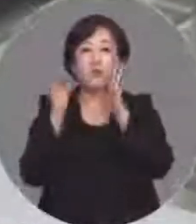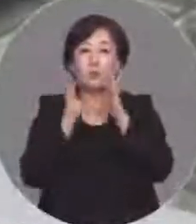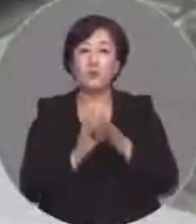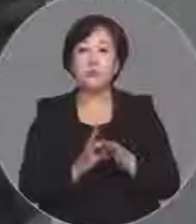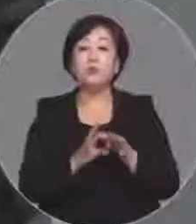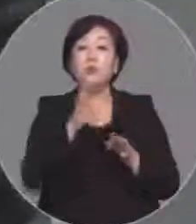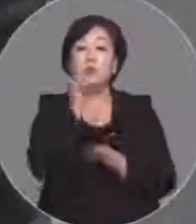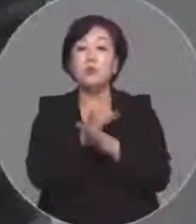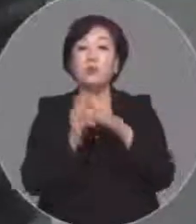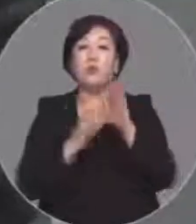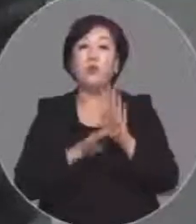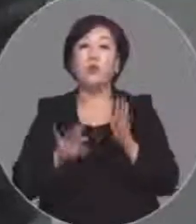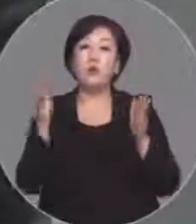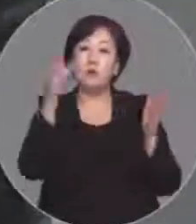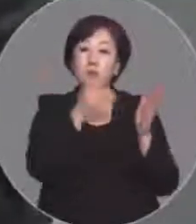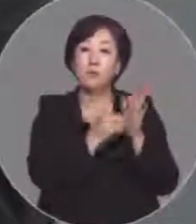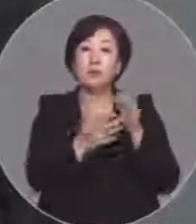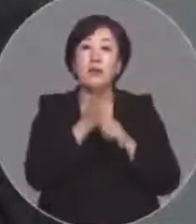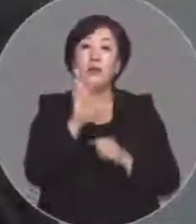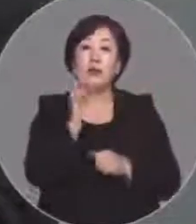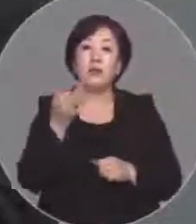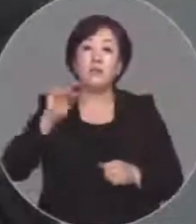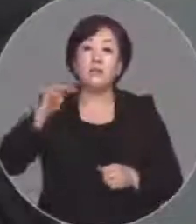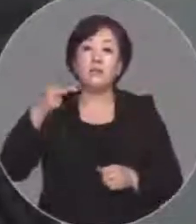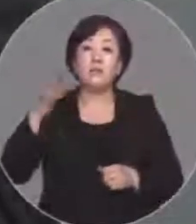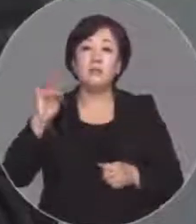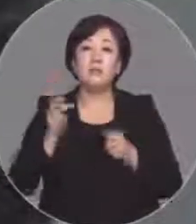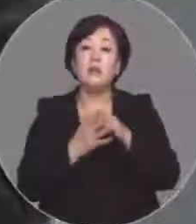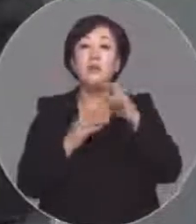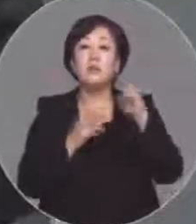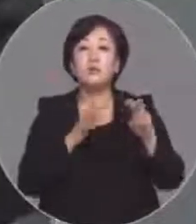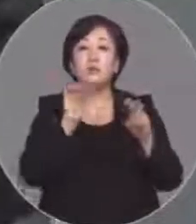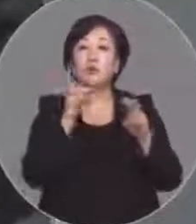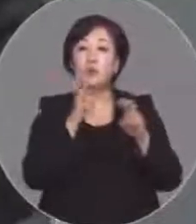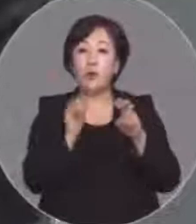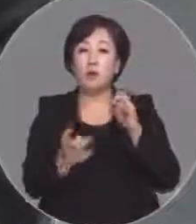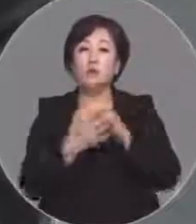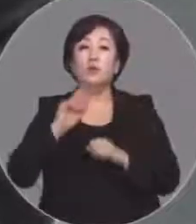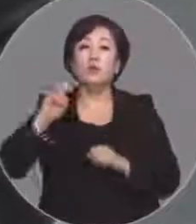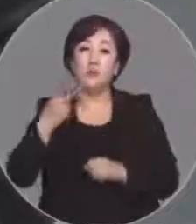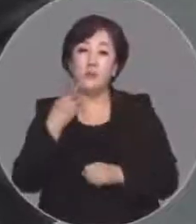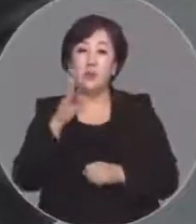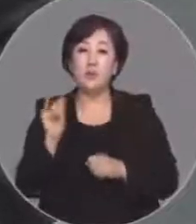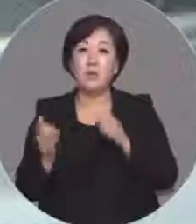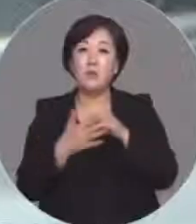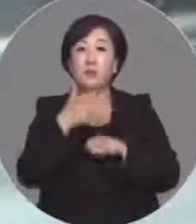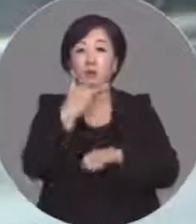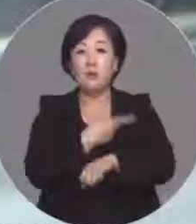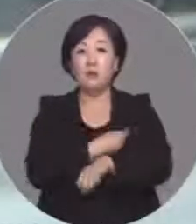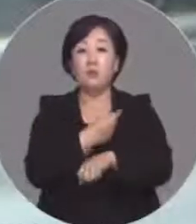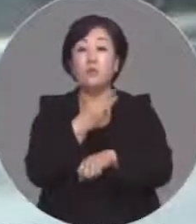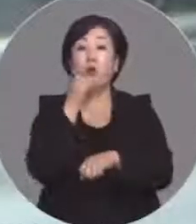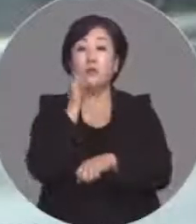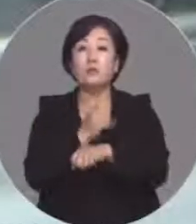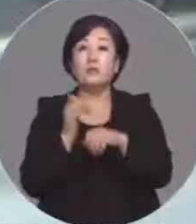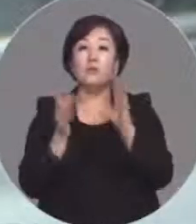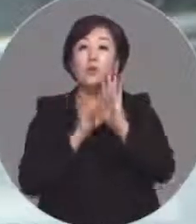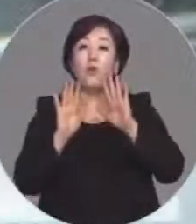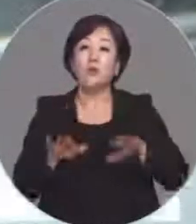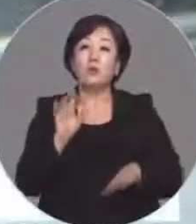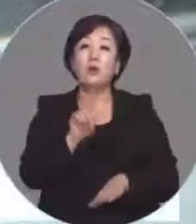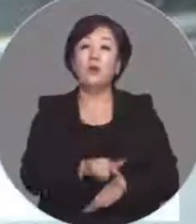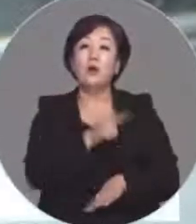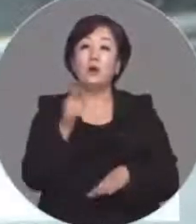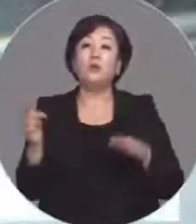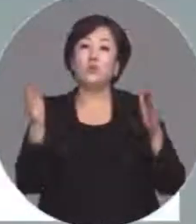울산에 처음 도착한 백신은 아스트라제네카 백신 20병으로 200명에게 접종할 수 있습니다. 오늘 하루 동안